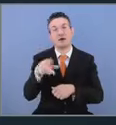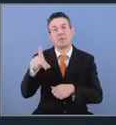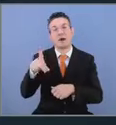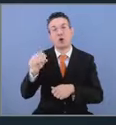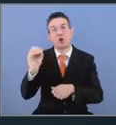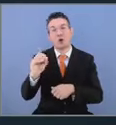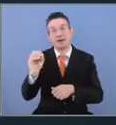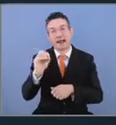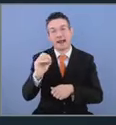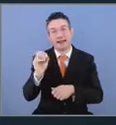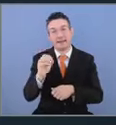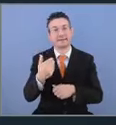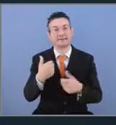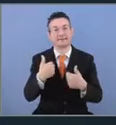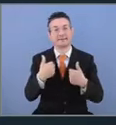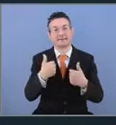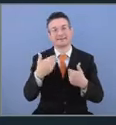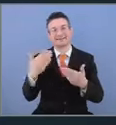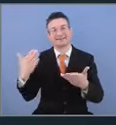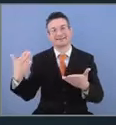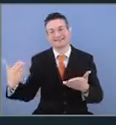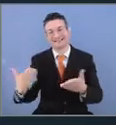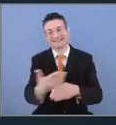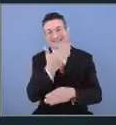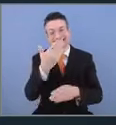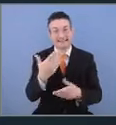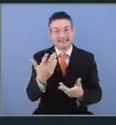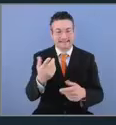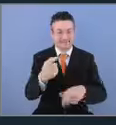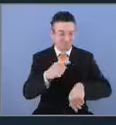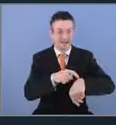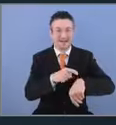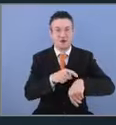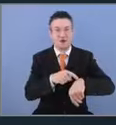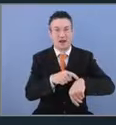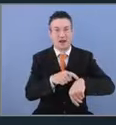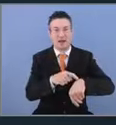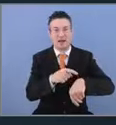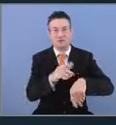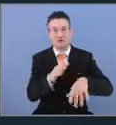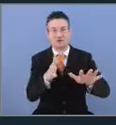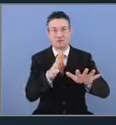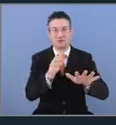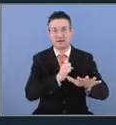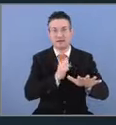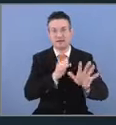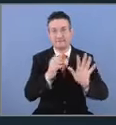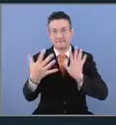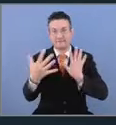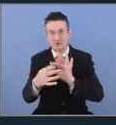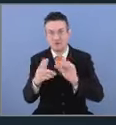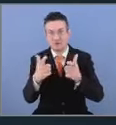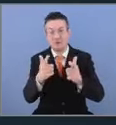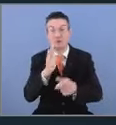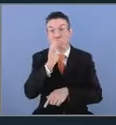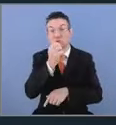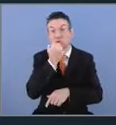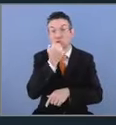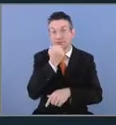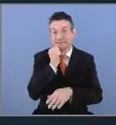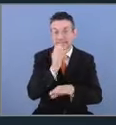po' di passaggio perché temevo di non poter partecipare, perciò l'ho fatta a collegarmi. Scusate se faccio irruzione con un intervento